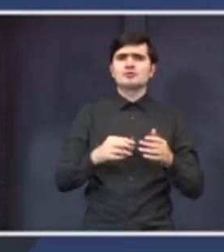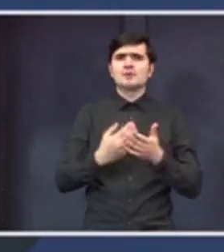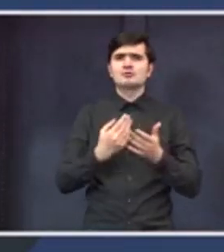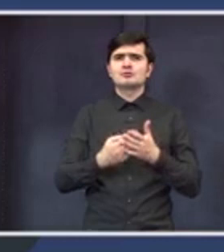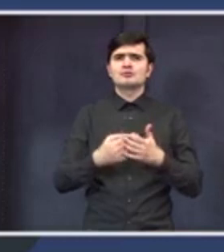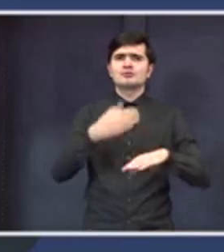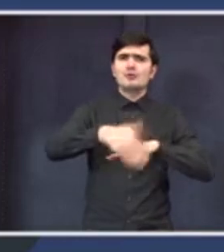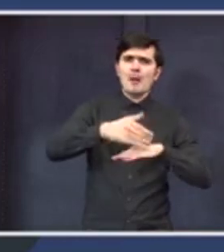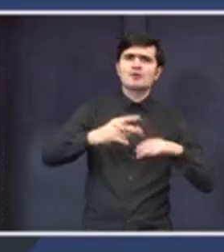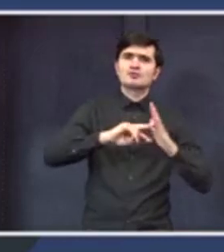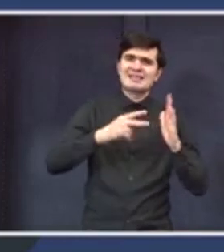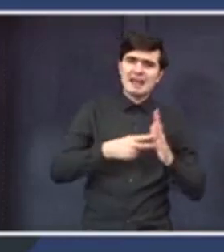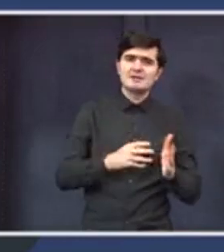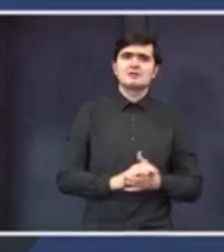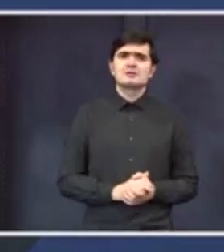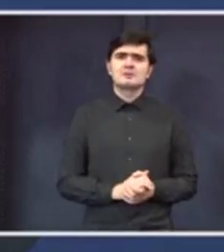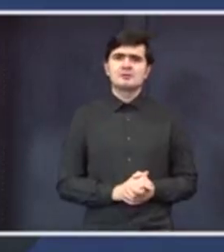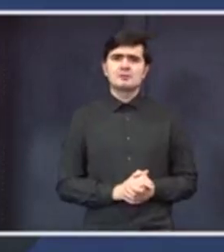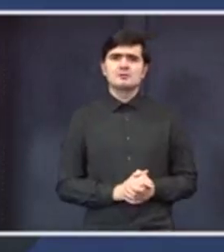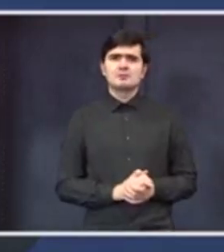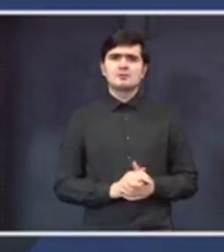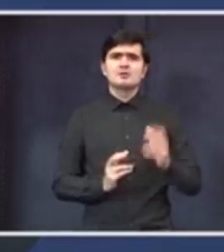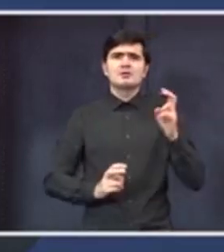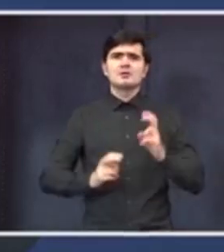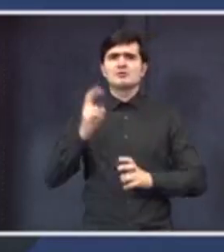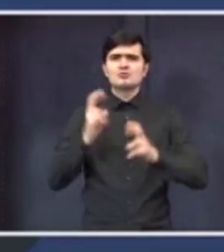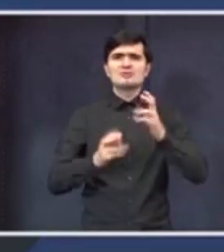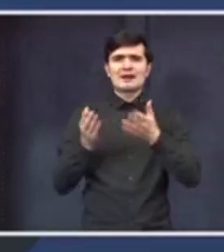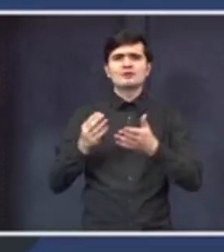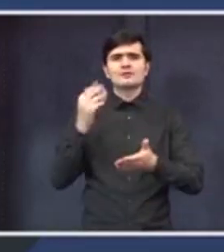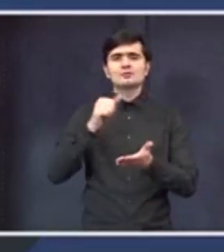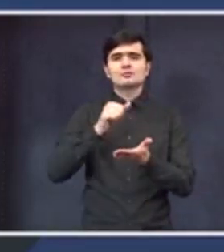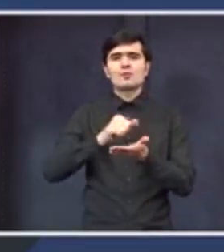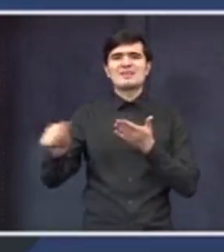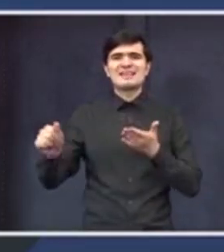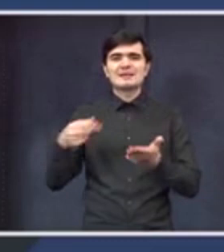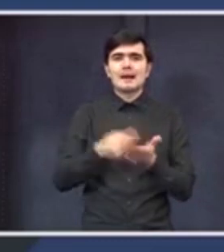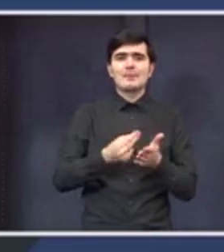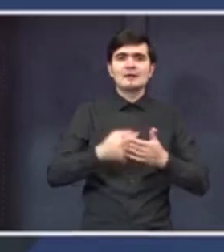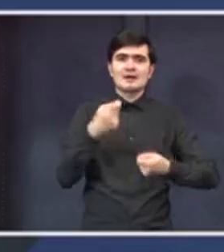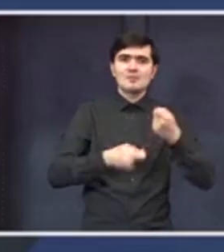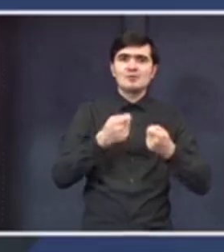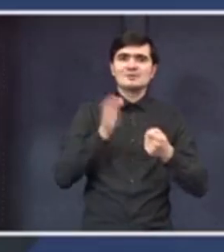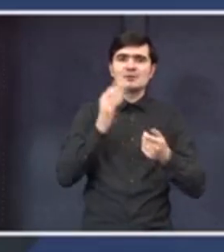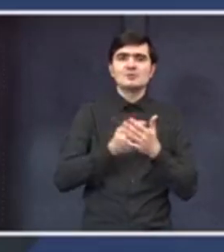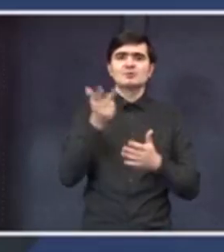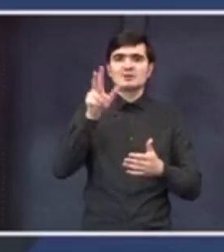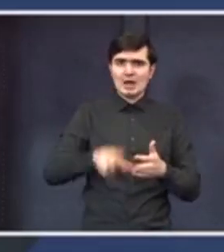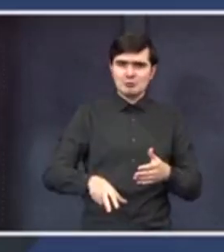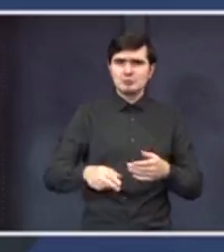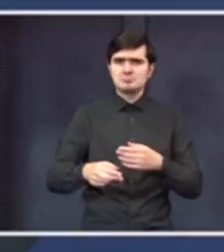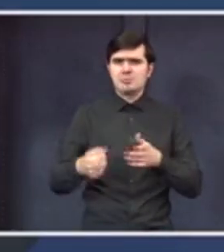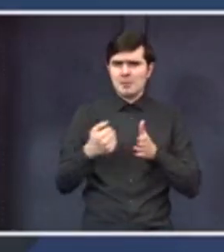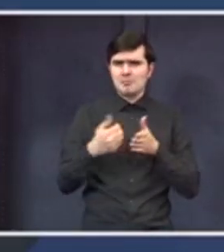vigoare. Industria a fost scutită de plata impozitului specific, din nou, pentru încă 3 luni de zile, deja se face un an și ceva de